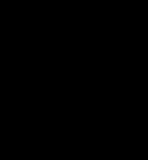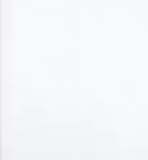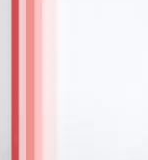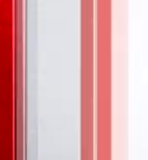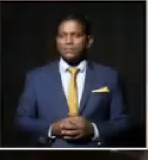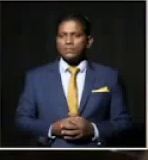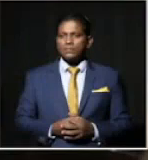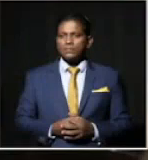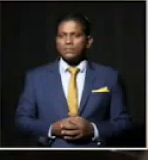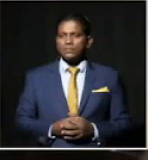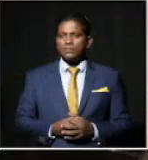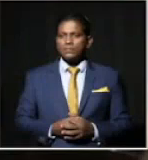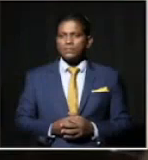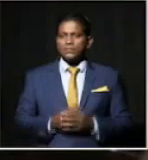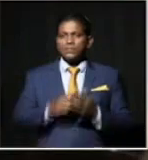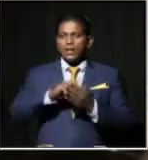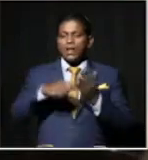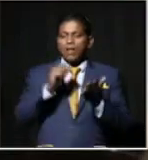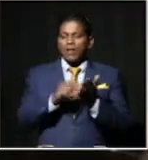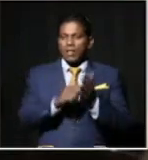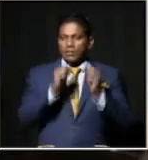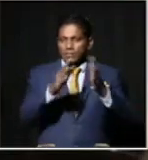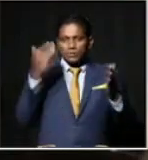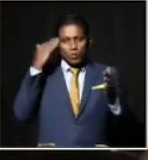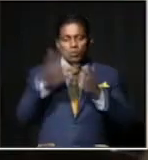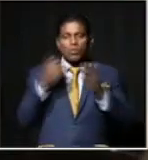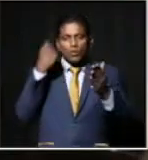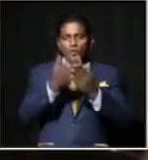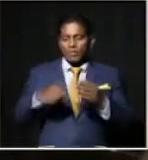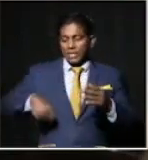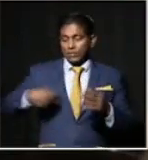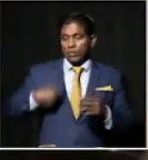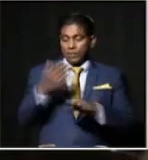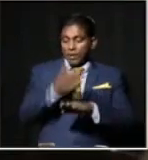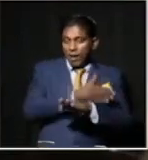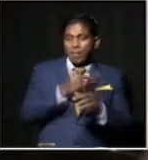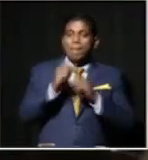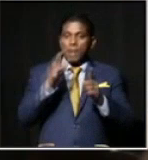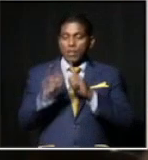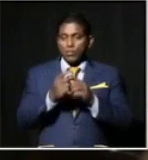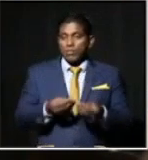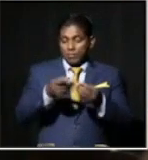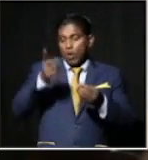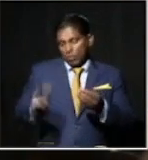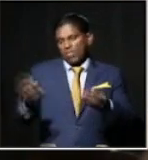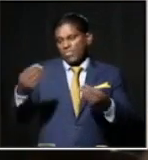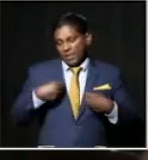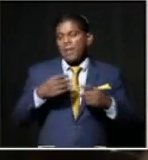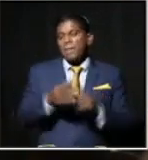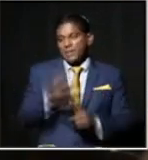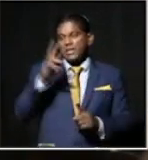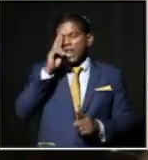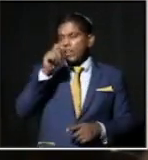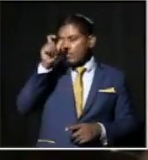දැන් දේශීය ණය ප්‍රසස්ත කරන්නට අදාළ යෝජනා සෙනසුරාදාට පෙර පාර්ලිමේන්තුවේ අනුමත කර දෙන්නේ ජනාධිපති රනිල්